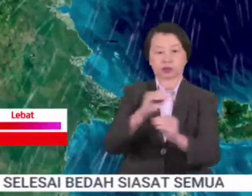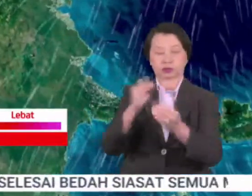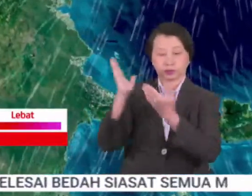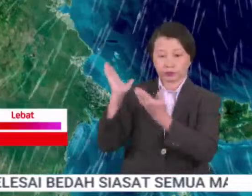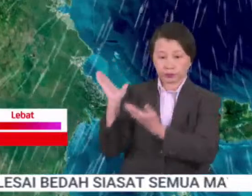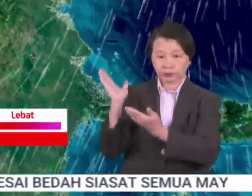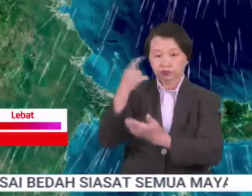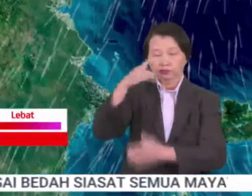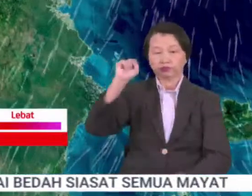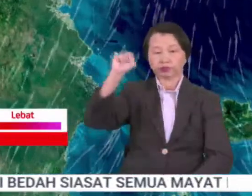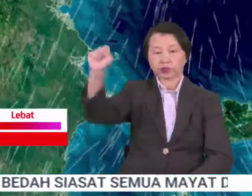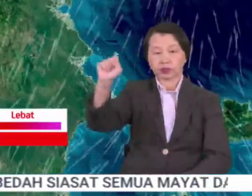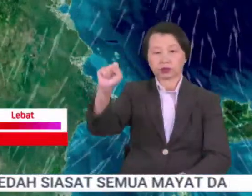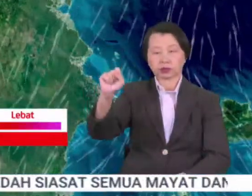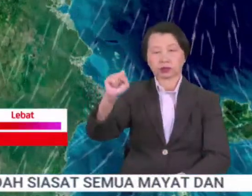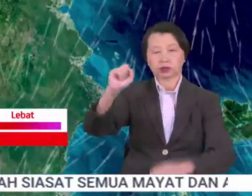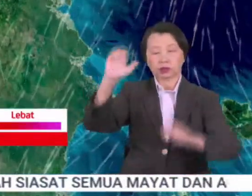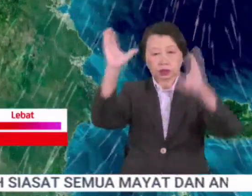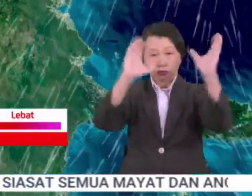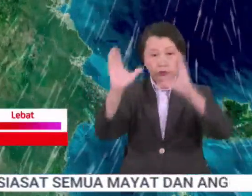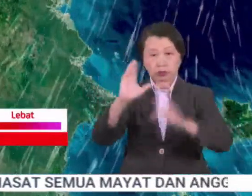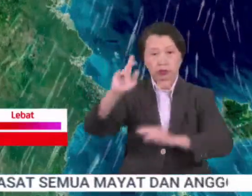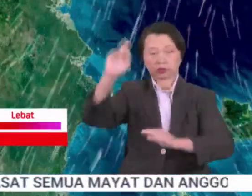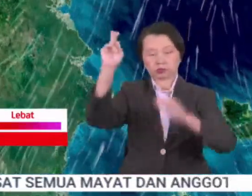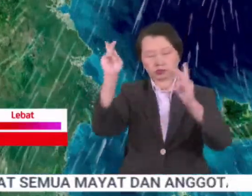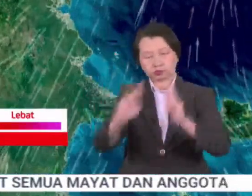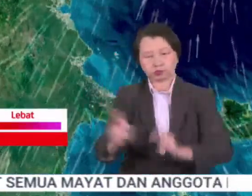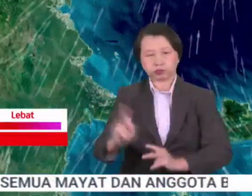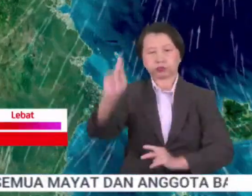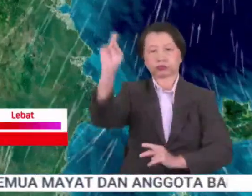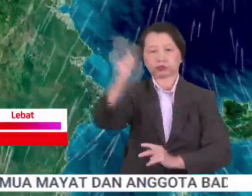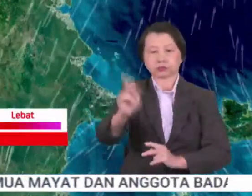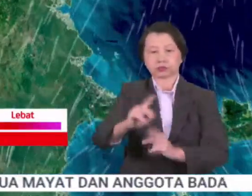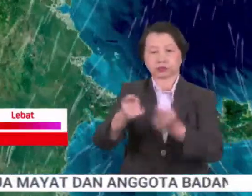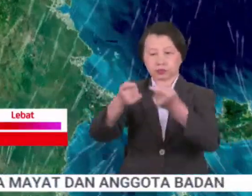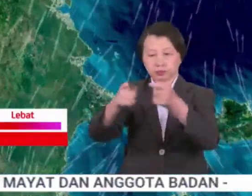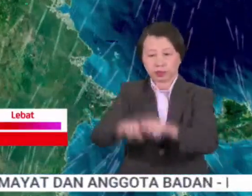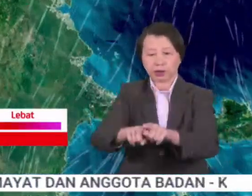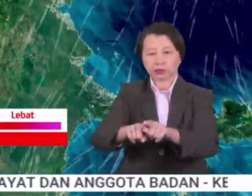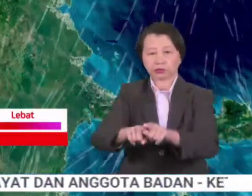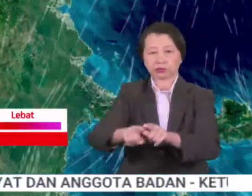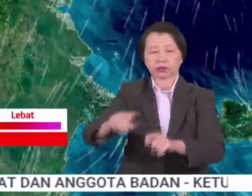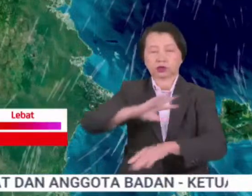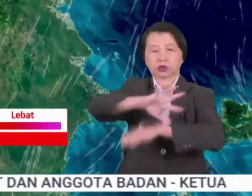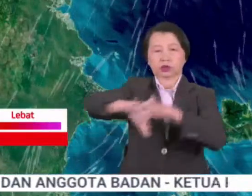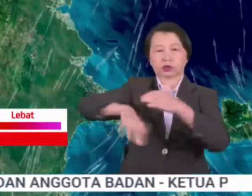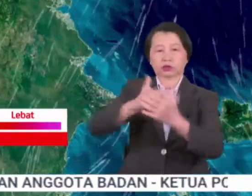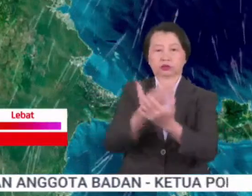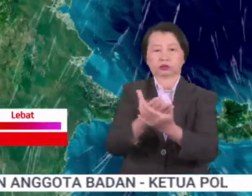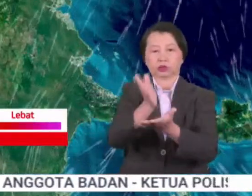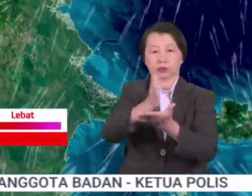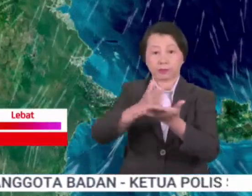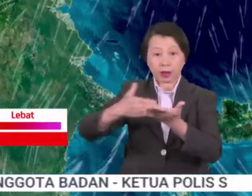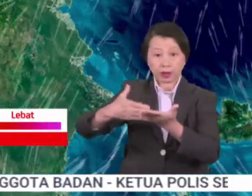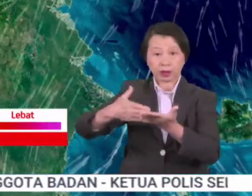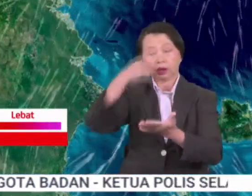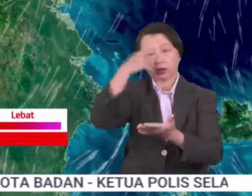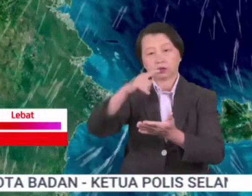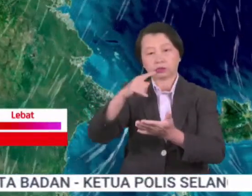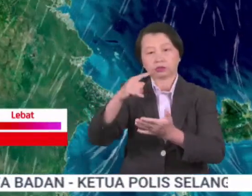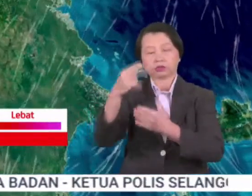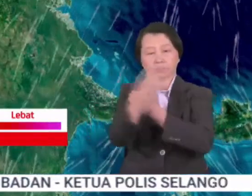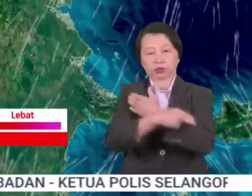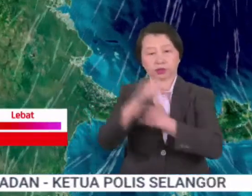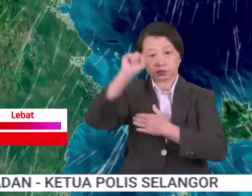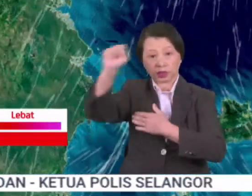begitu juga bagi negeri Sabah Cuaca ribut petir pada petang ini dijangka akan berlaku meliputi hampir kesemua bahagian untuk negeri